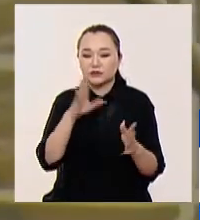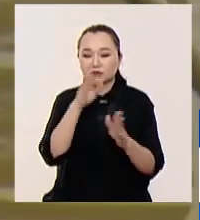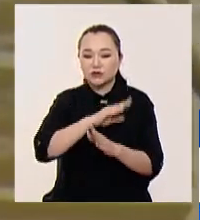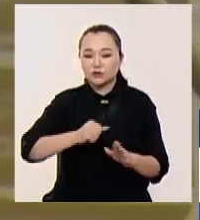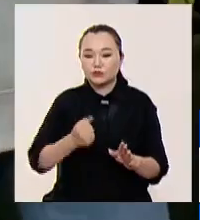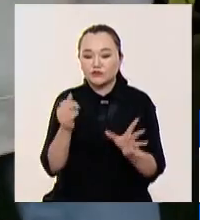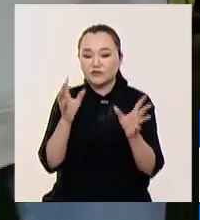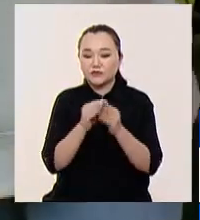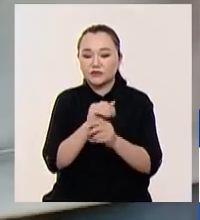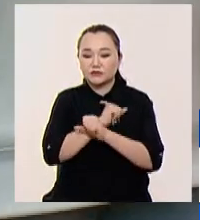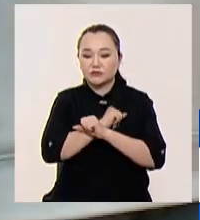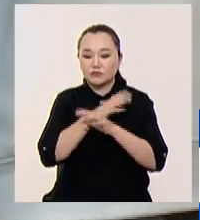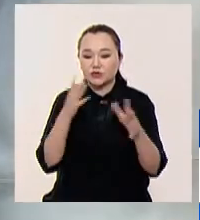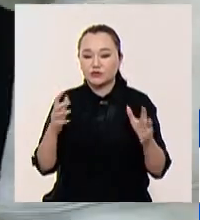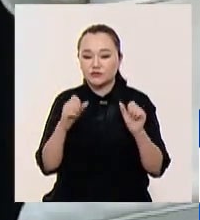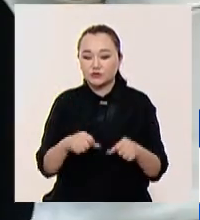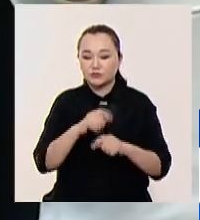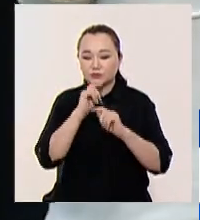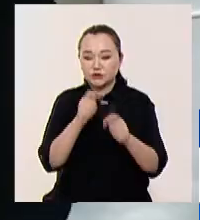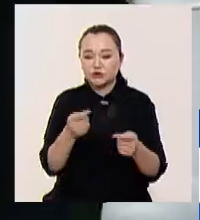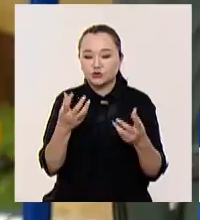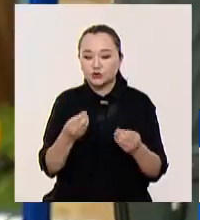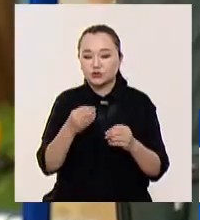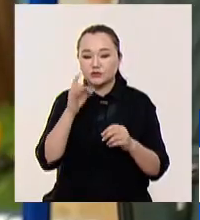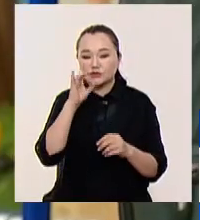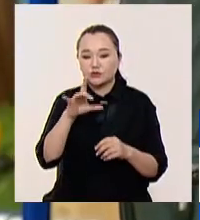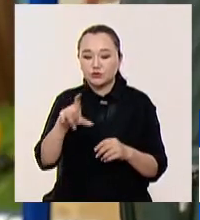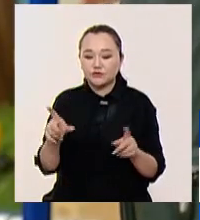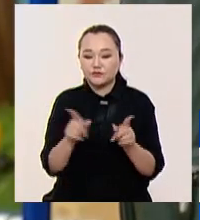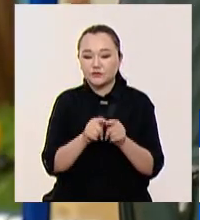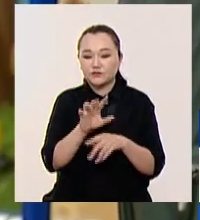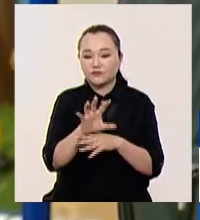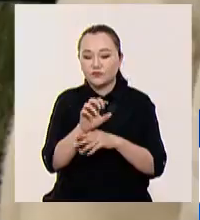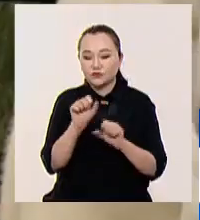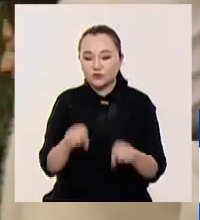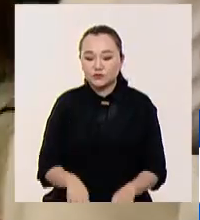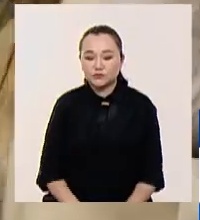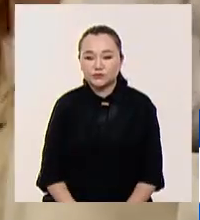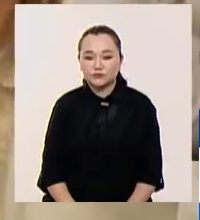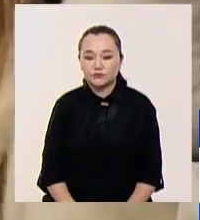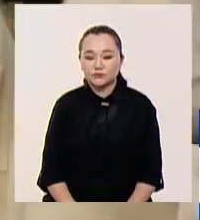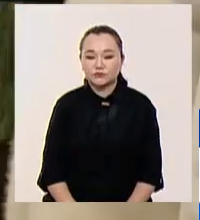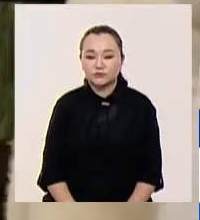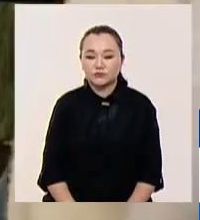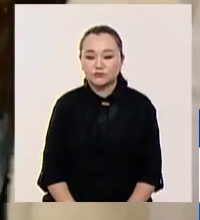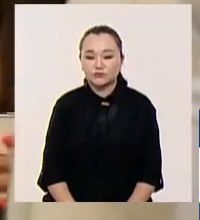аясында демалуға үлкен мүмкіндік сыйлайды. Бұдан бөлек өнер жұлдыздары мен естелікке суретке түсуге болады.